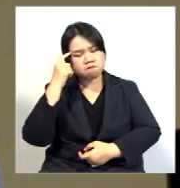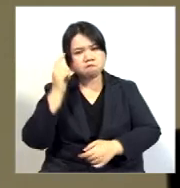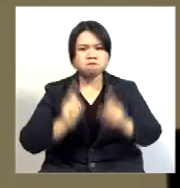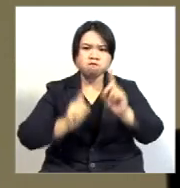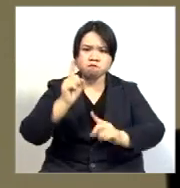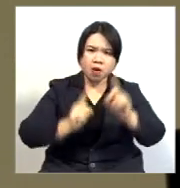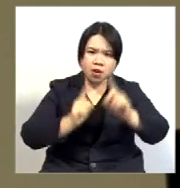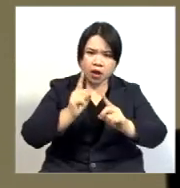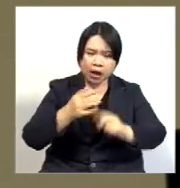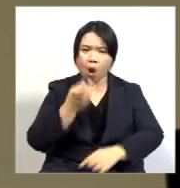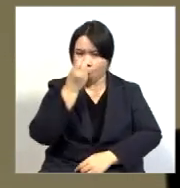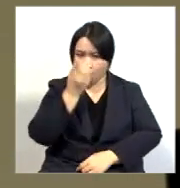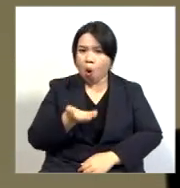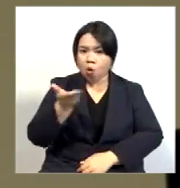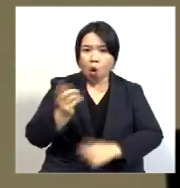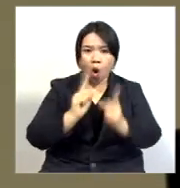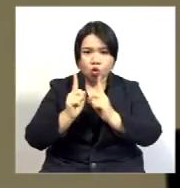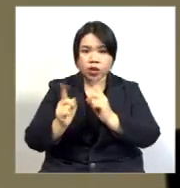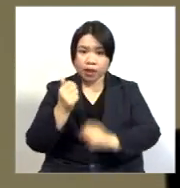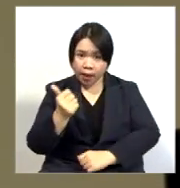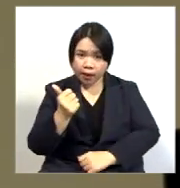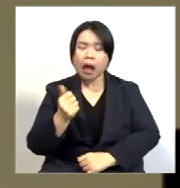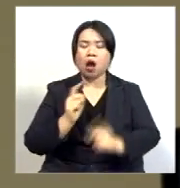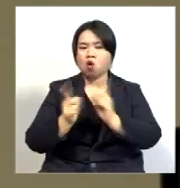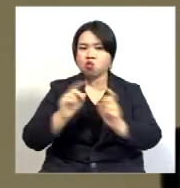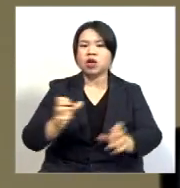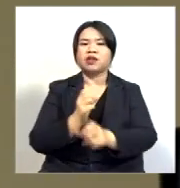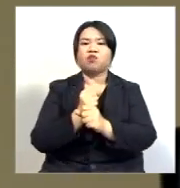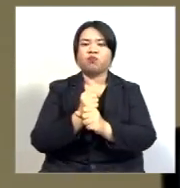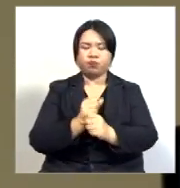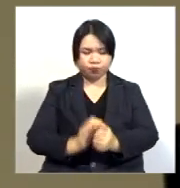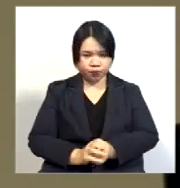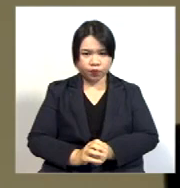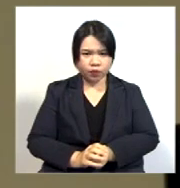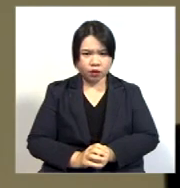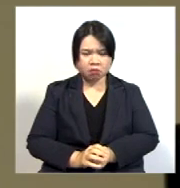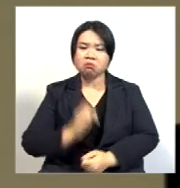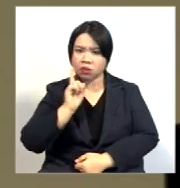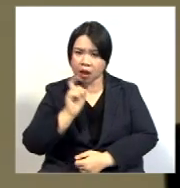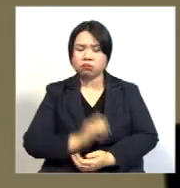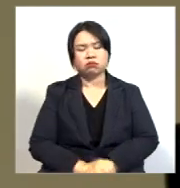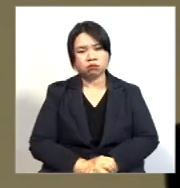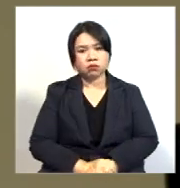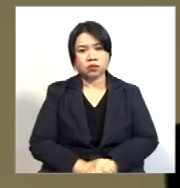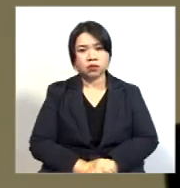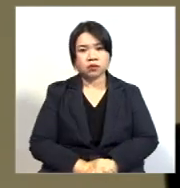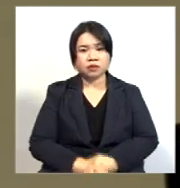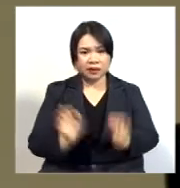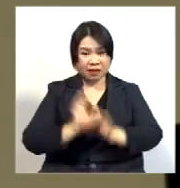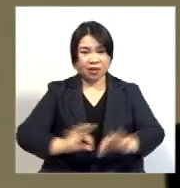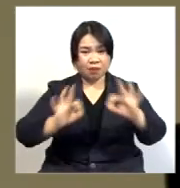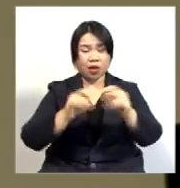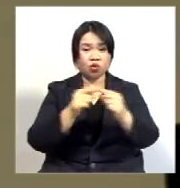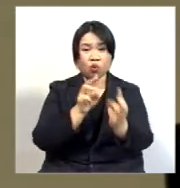นฐานไปเจรจาพร้อมกันทีเดียวกันคำถามก็มีว่าเฮ้ยแล้วอย่าลืมนะว่าในสัญญา